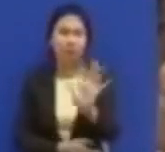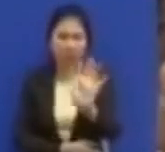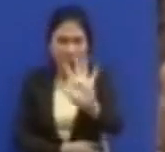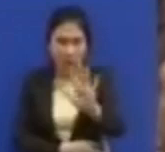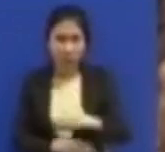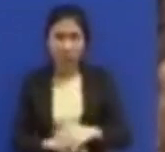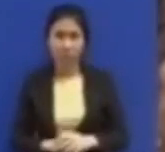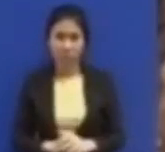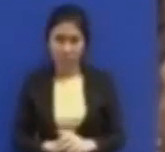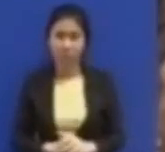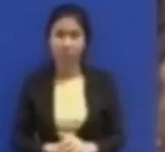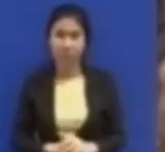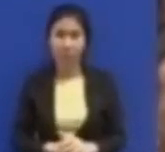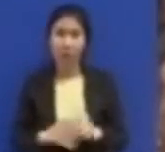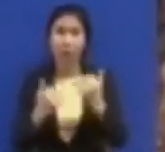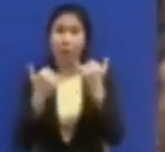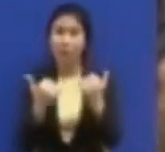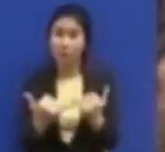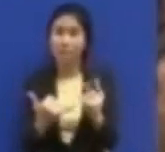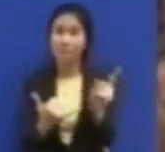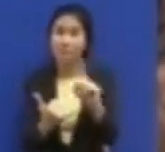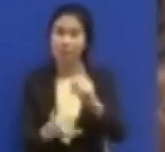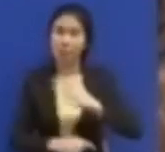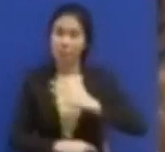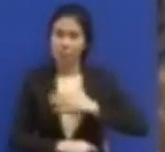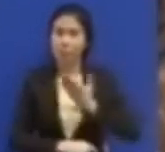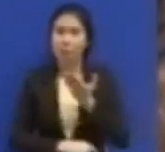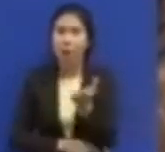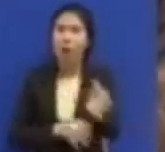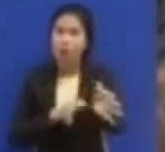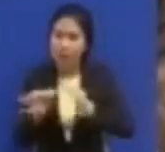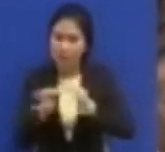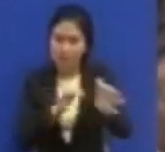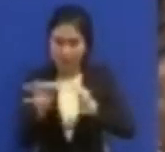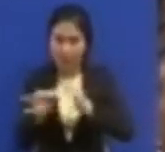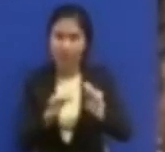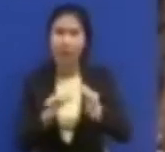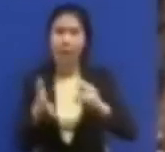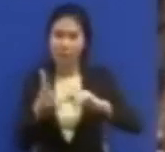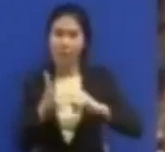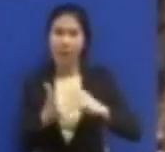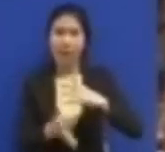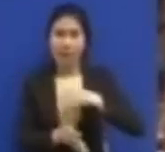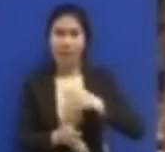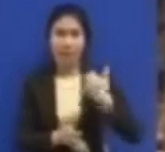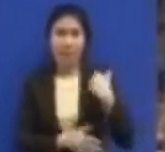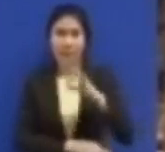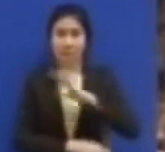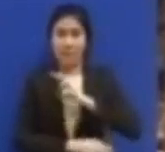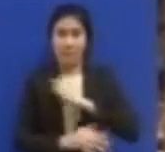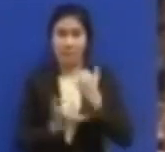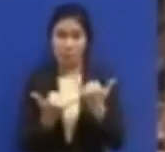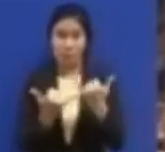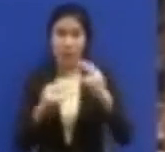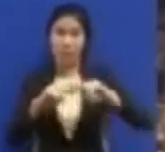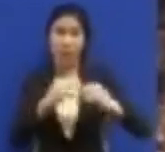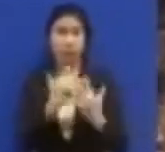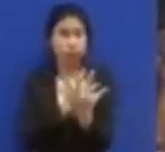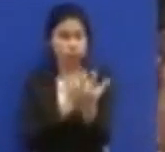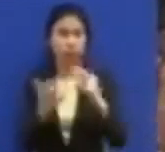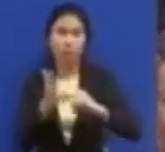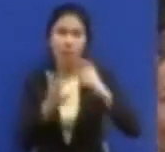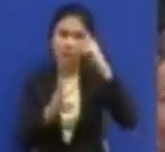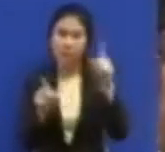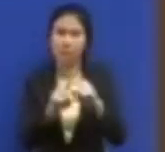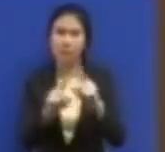ครับเพราะฉะนั้นวันนี้ผมขออภิปรายยืนยันนะครับและมีสมาชิกในที่ประชุมแห่งนี้ ท่านประธานครับขออนุญาตครับประท้วงครับ